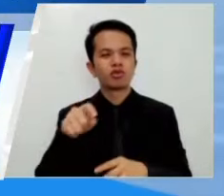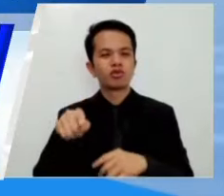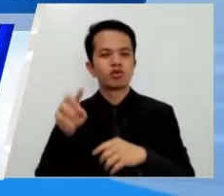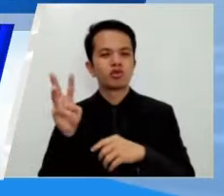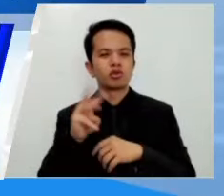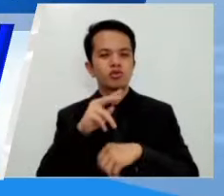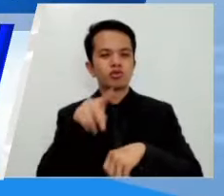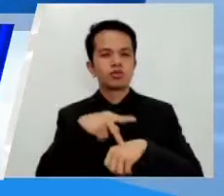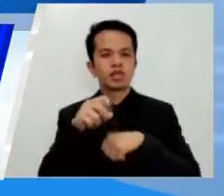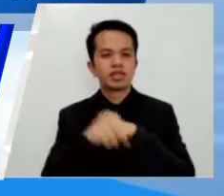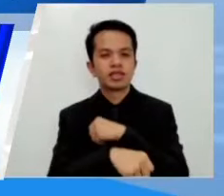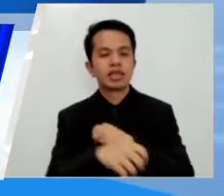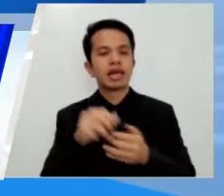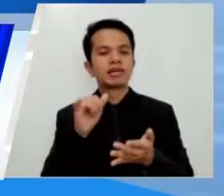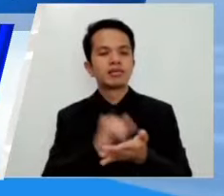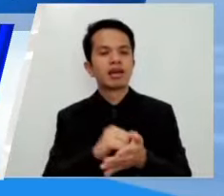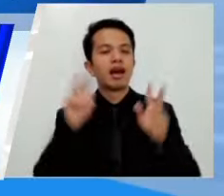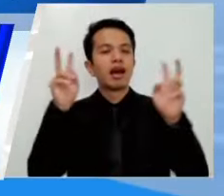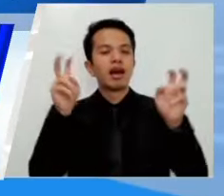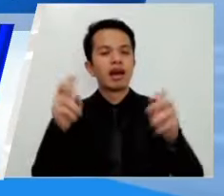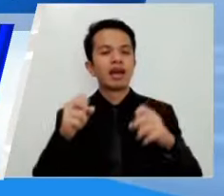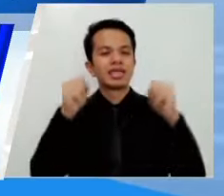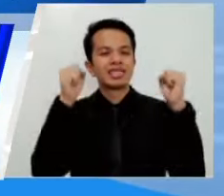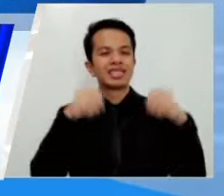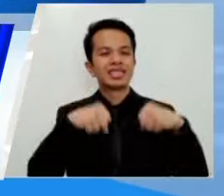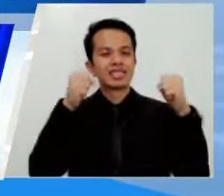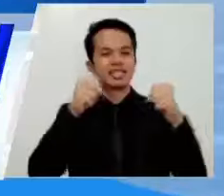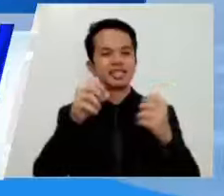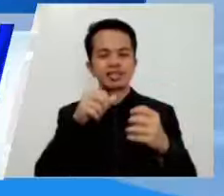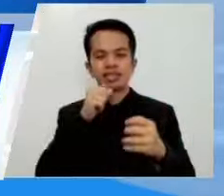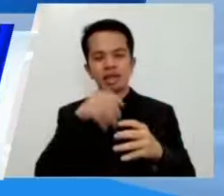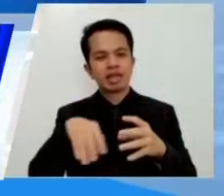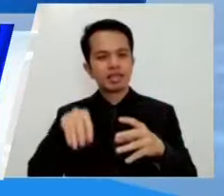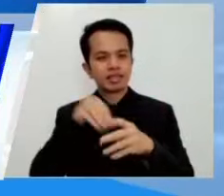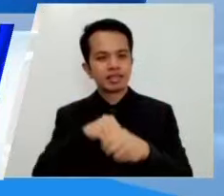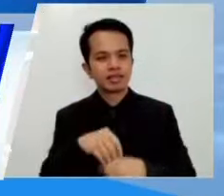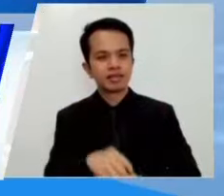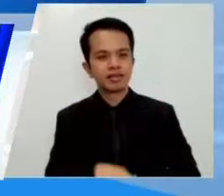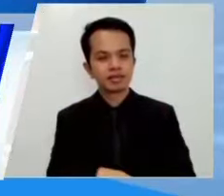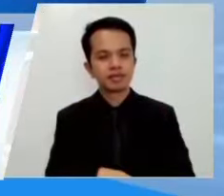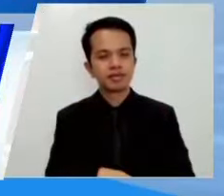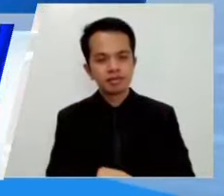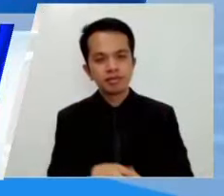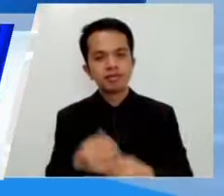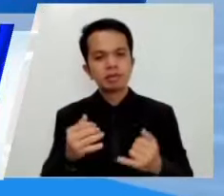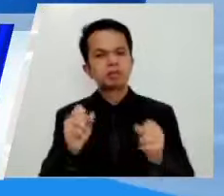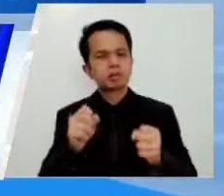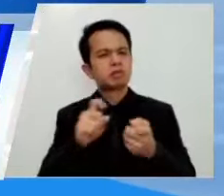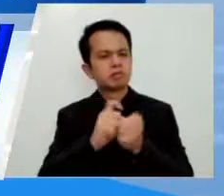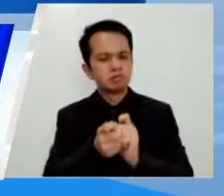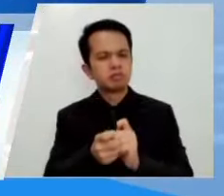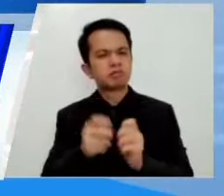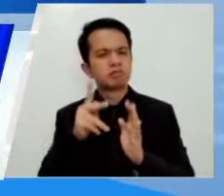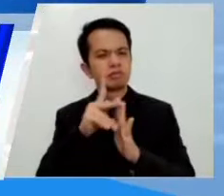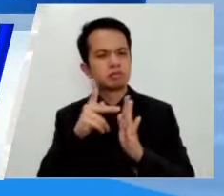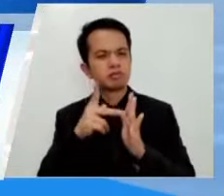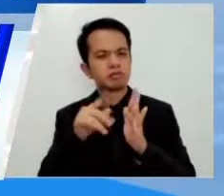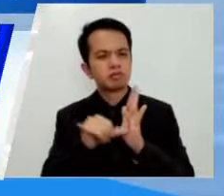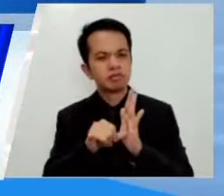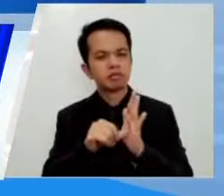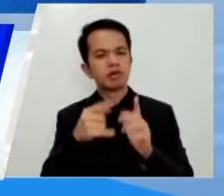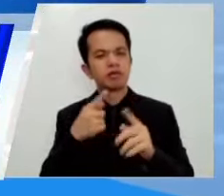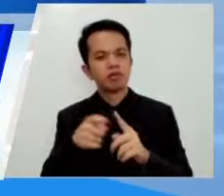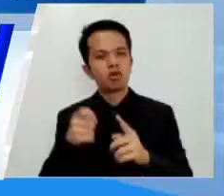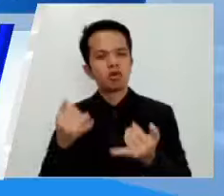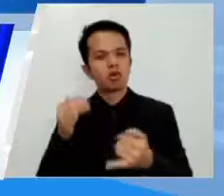yung tinawag kong gentleman's agreement dahil hindi naman nakasulat ito. Dagdag niya, maaari namang baguhin ang polisiya ng kasalukuyang Pangulo